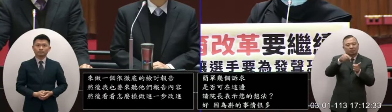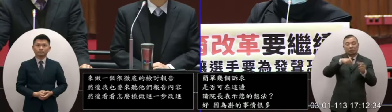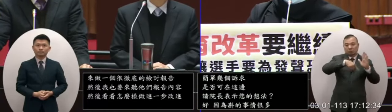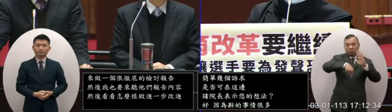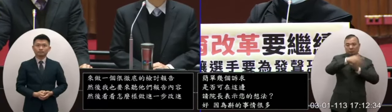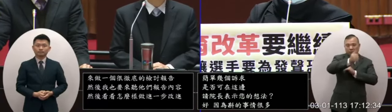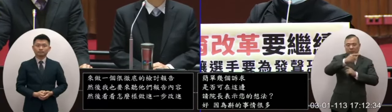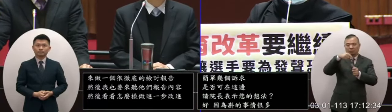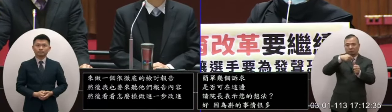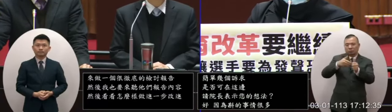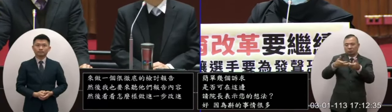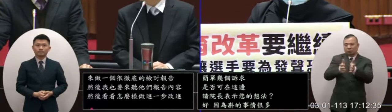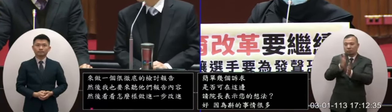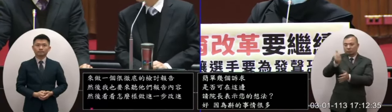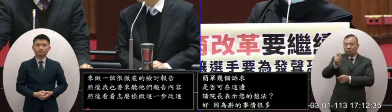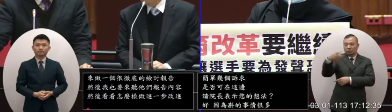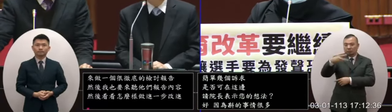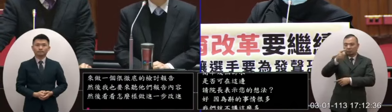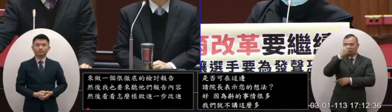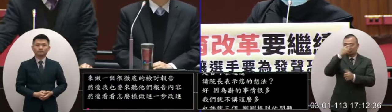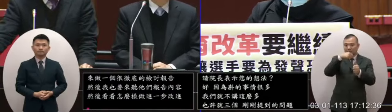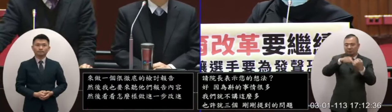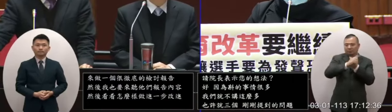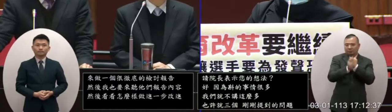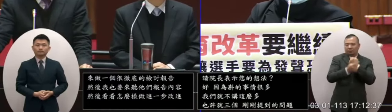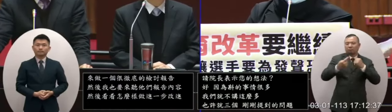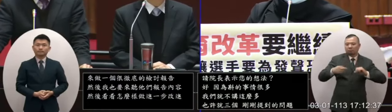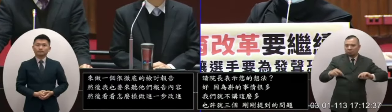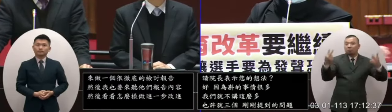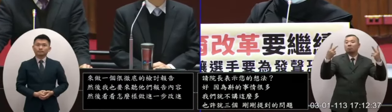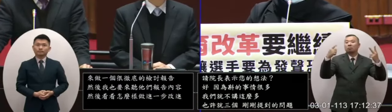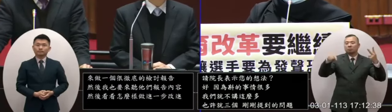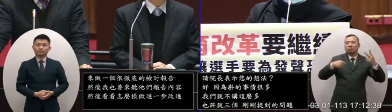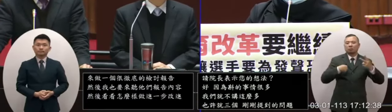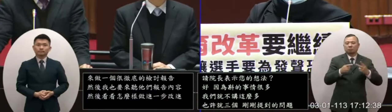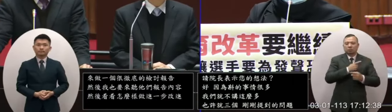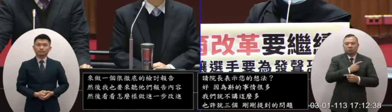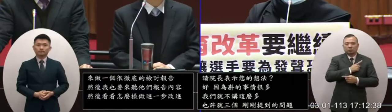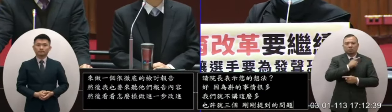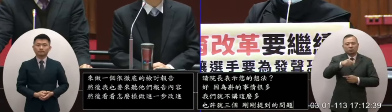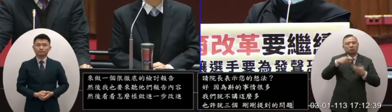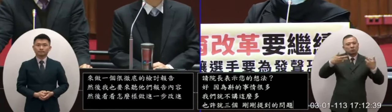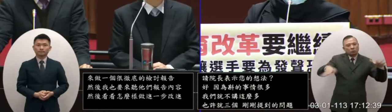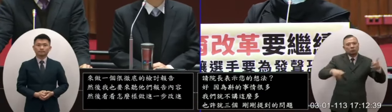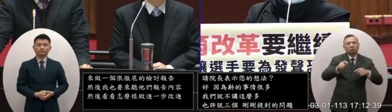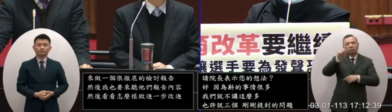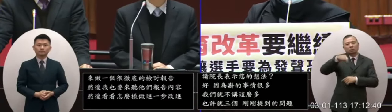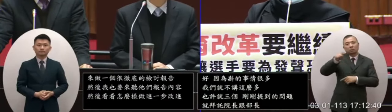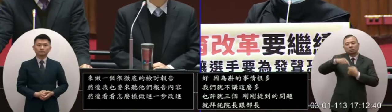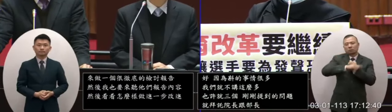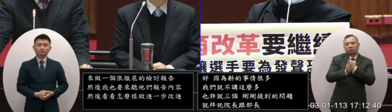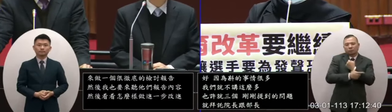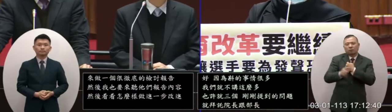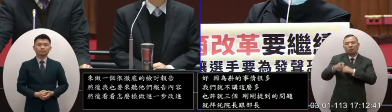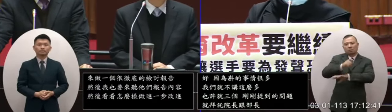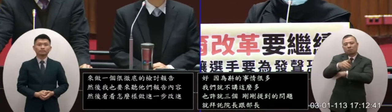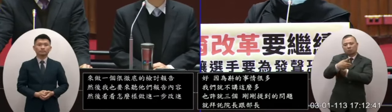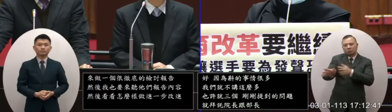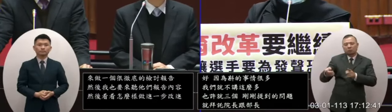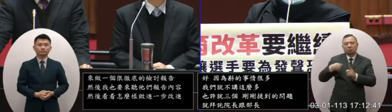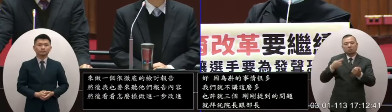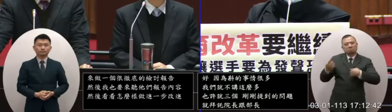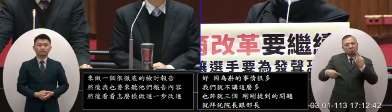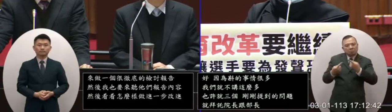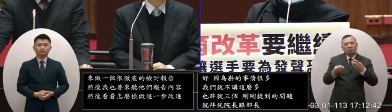接下来我们要讲特教法修法之后呢，事实上在修完特教法之后，我们在相关的很多执法上，我们办公室一直都在参与讨论